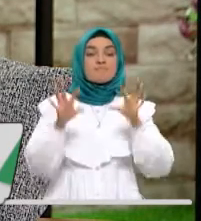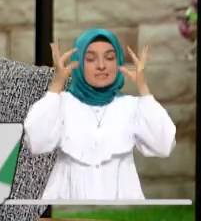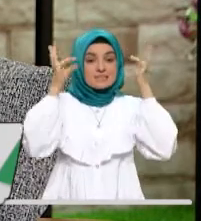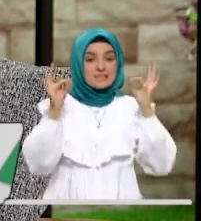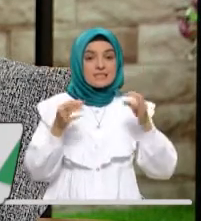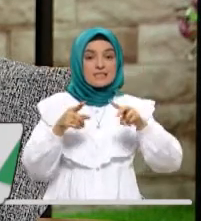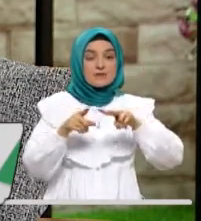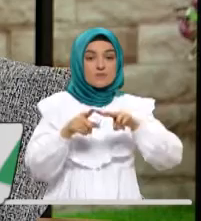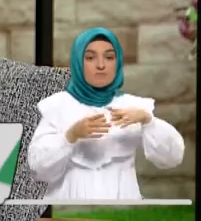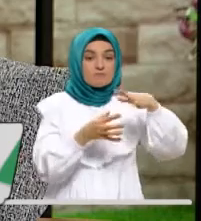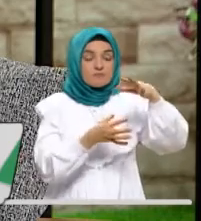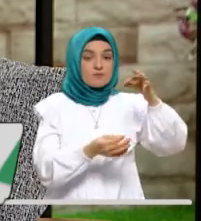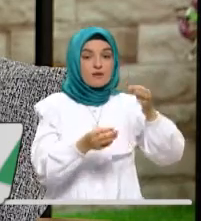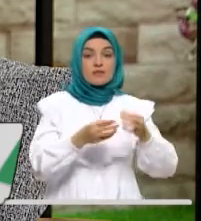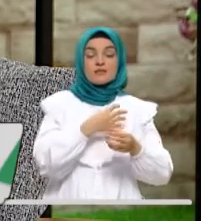Oğlu tahtta iken